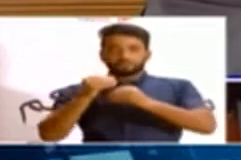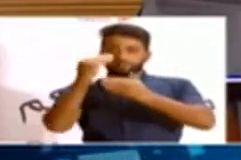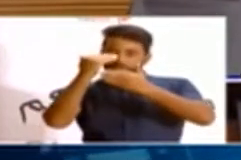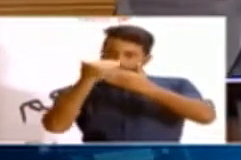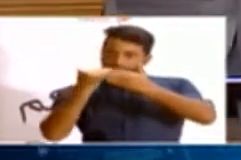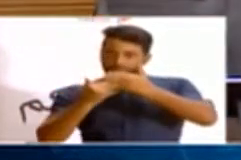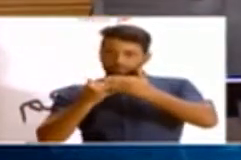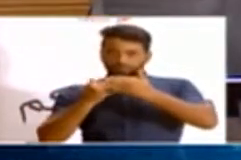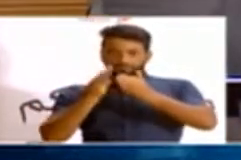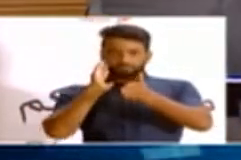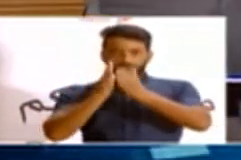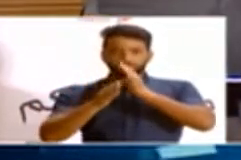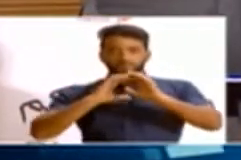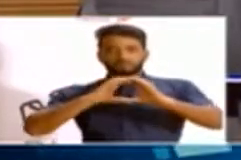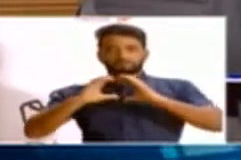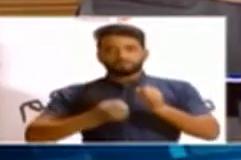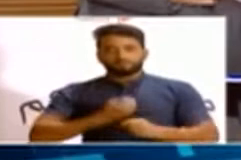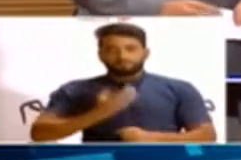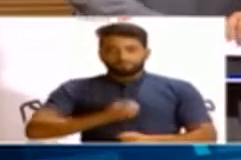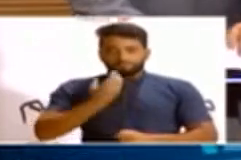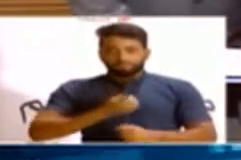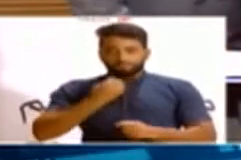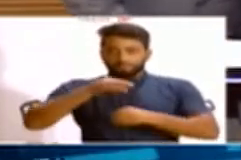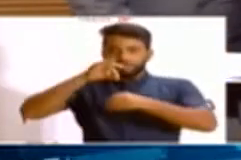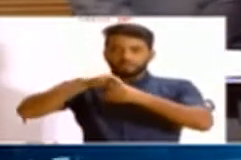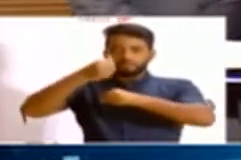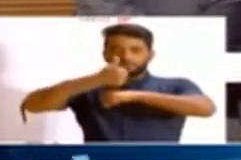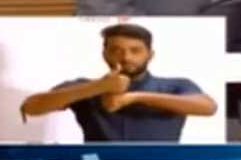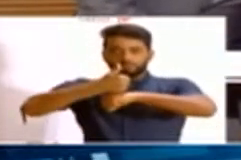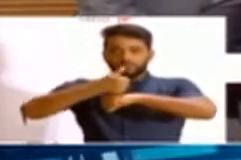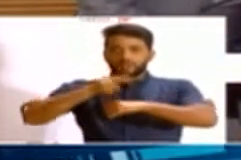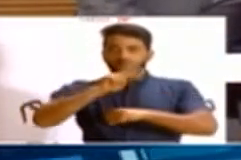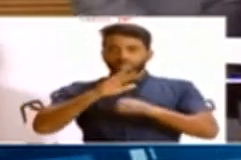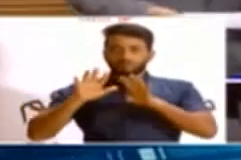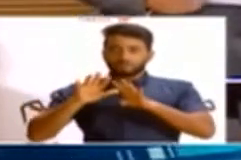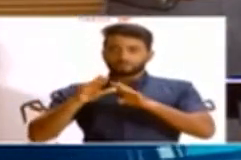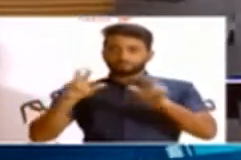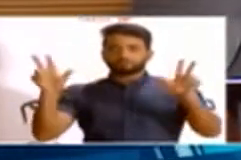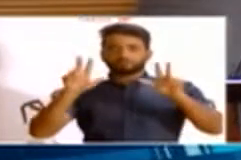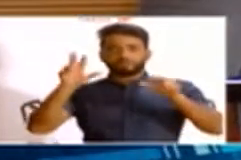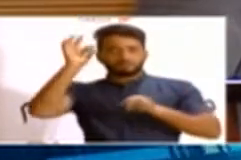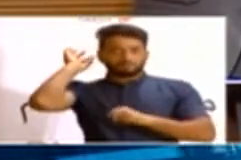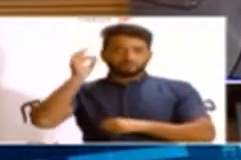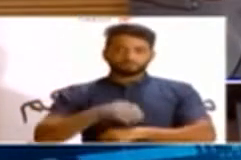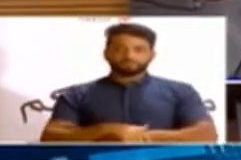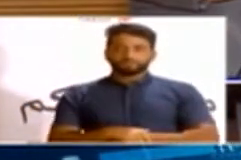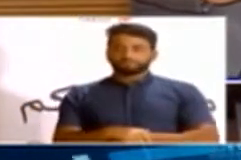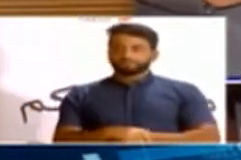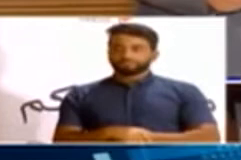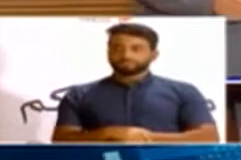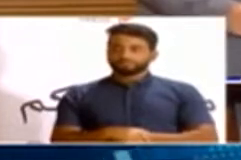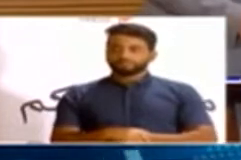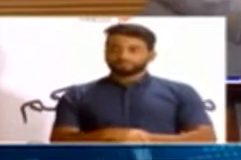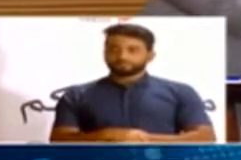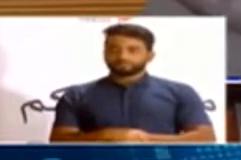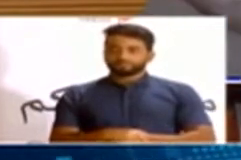وحبيت من خلال قناتكم نعبر على حبنا لمصر وحبنا الأبدي